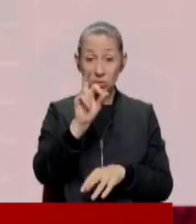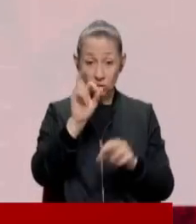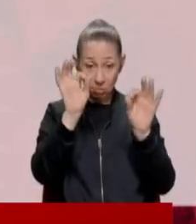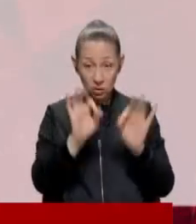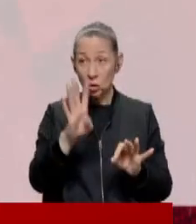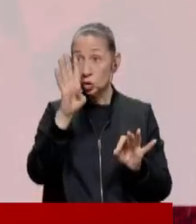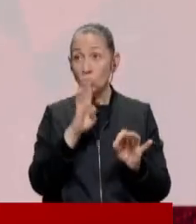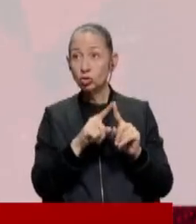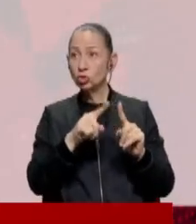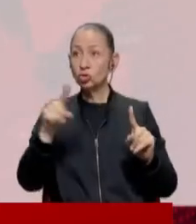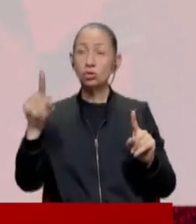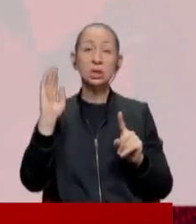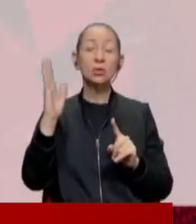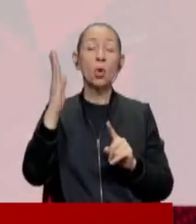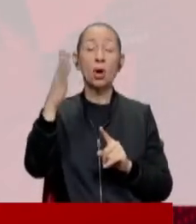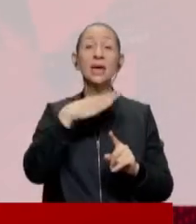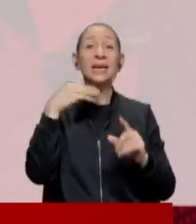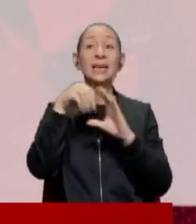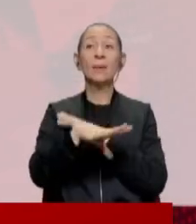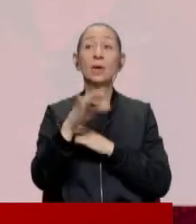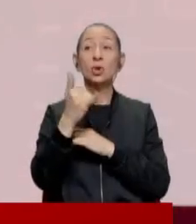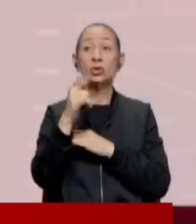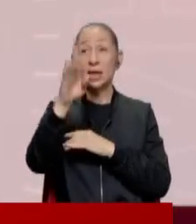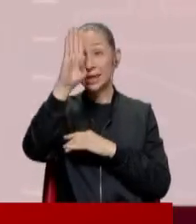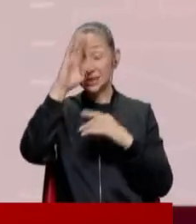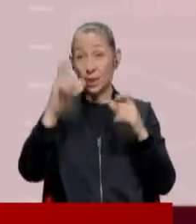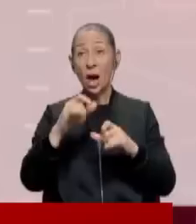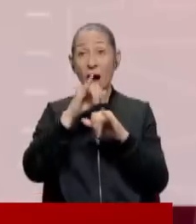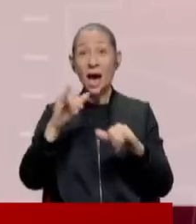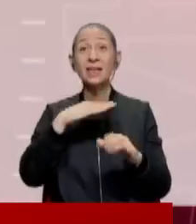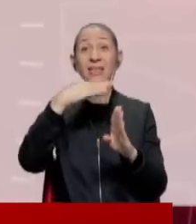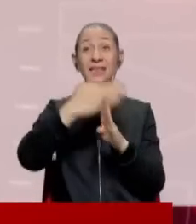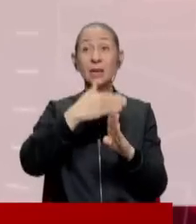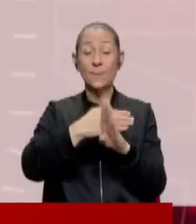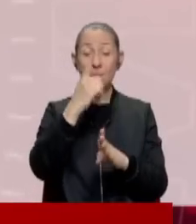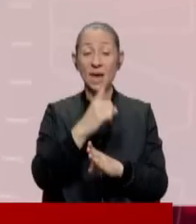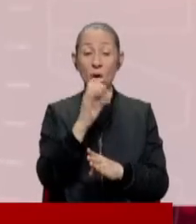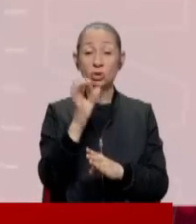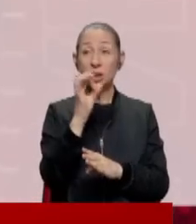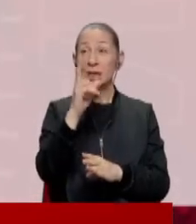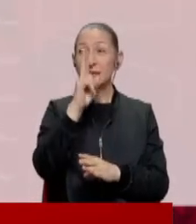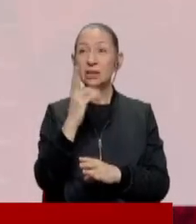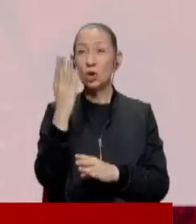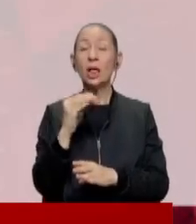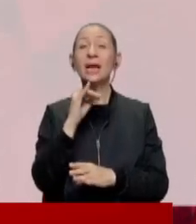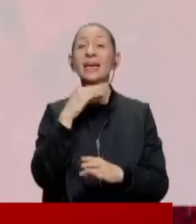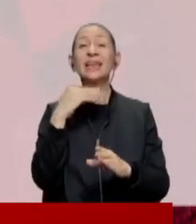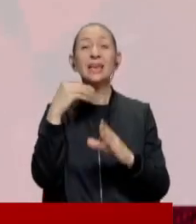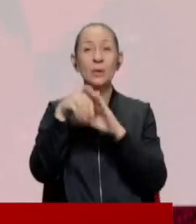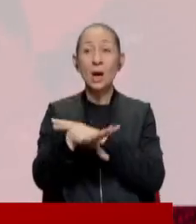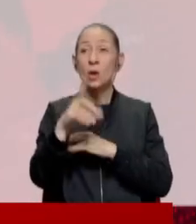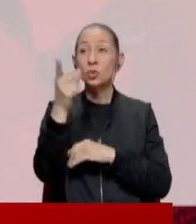başlıyor 400 liraya kadar çıkıyor kıymanın kilosu İstanbul'da aynı kasapta 1 Ocak'ta 200 lira olan kıyma